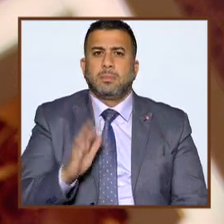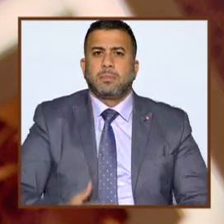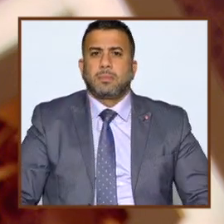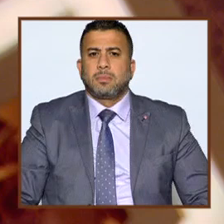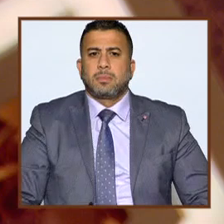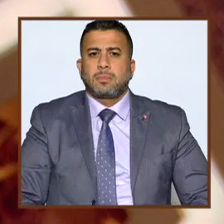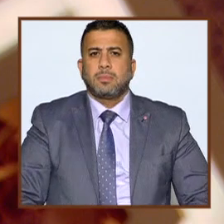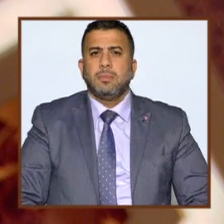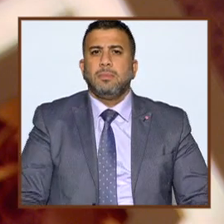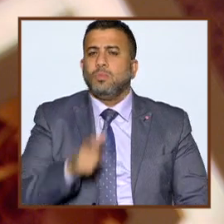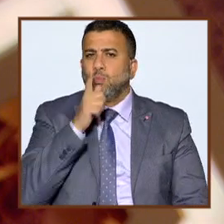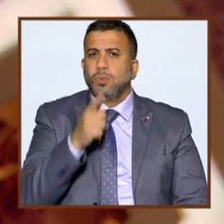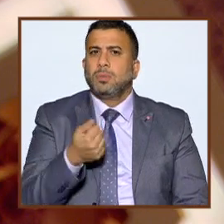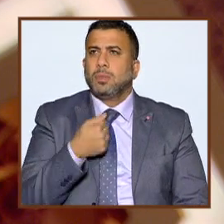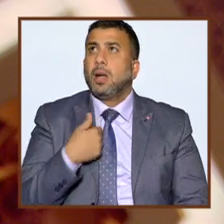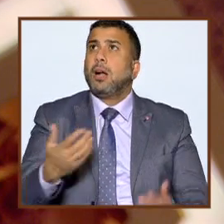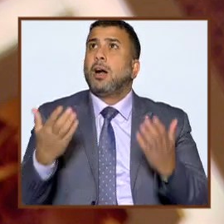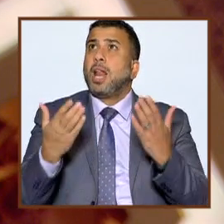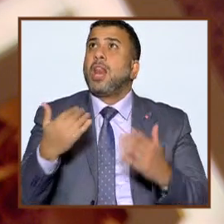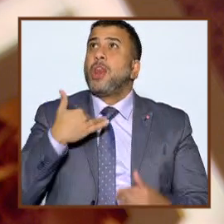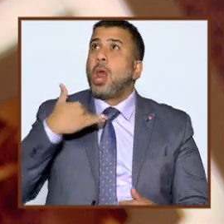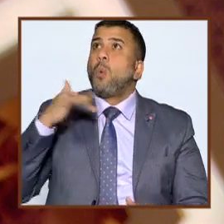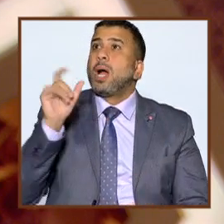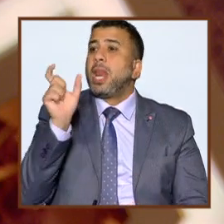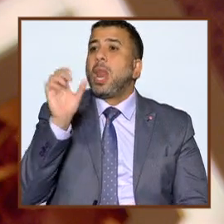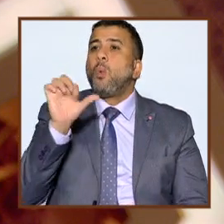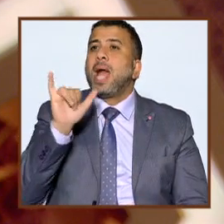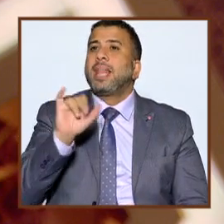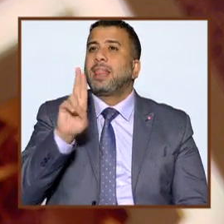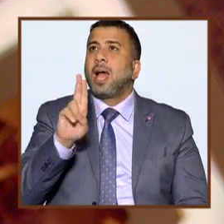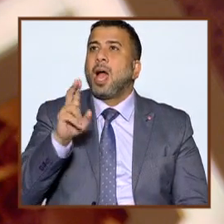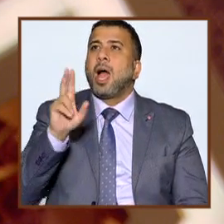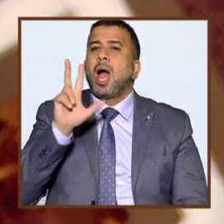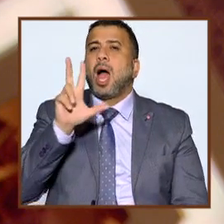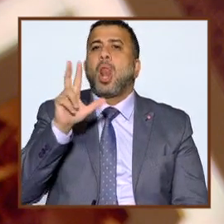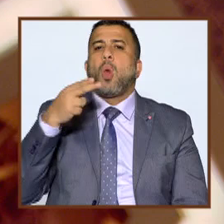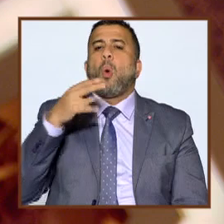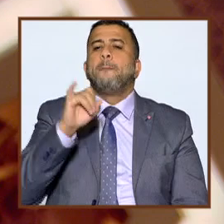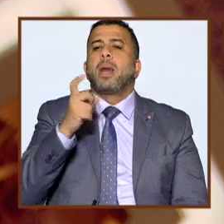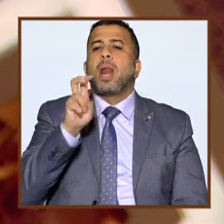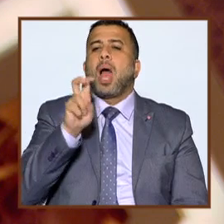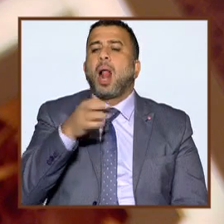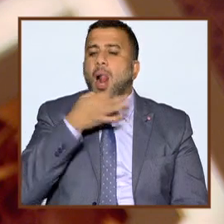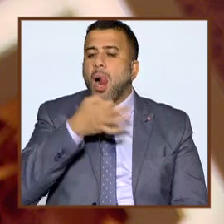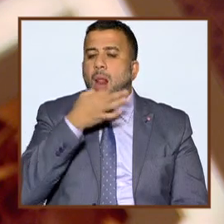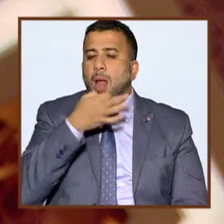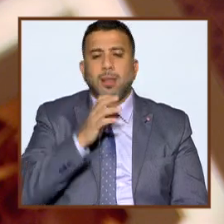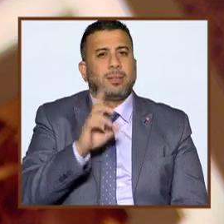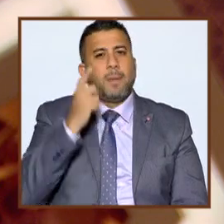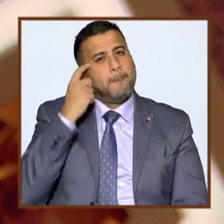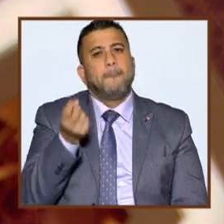أن يقول نويت اللهم نويت أن أعتمر، هذه النية الغلط، هذه النية التي تكون